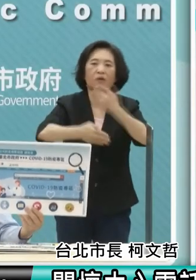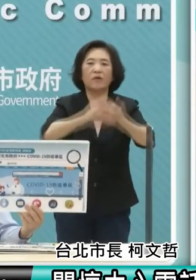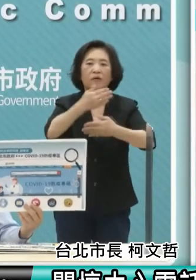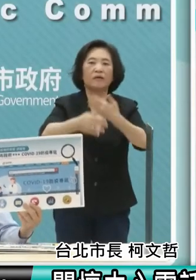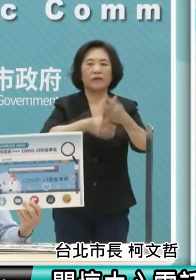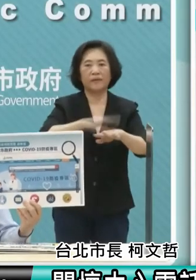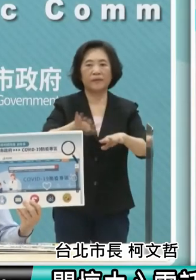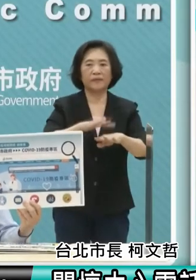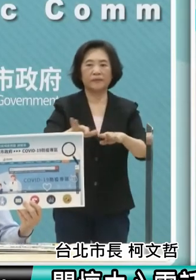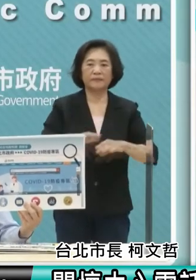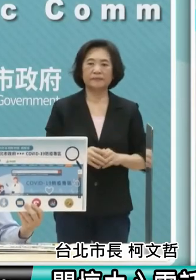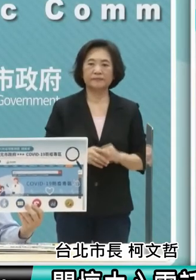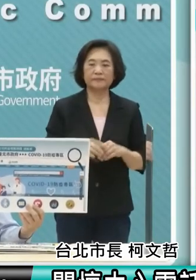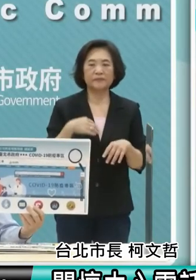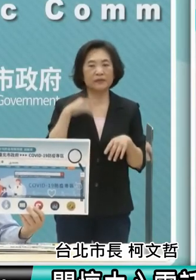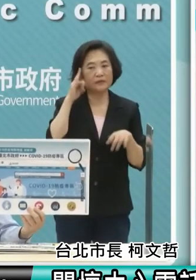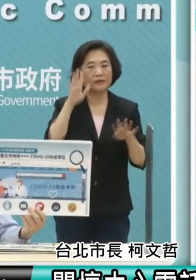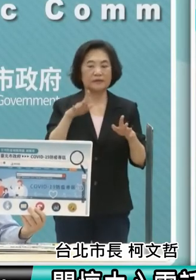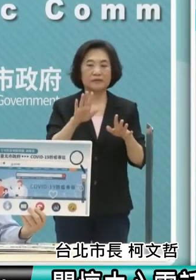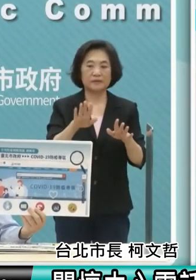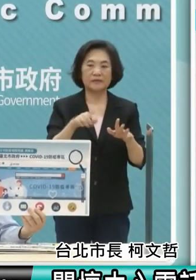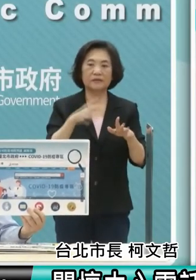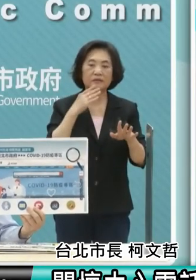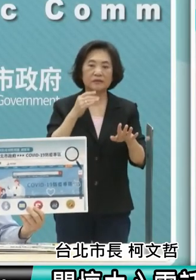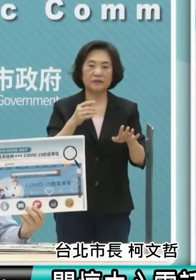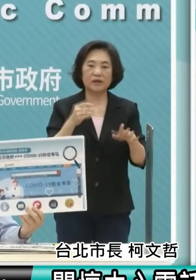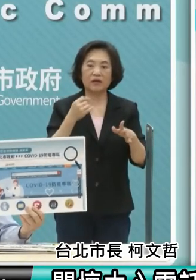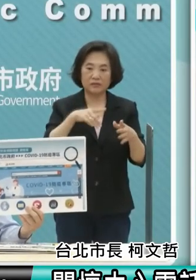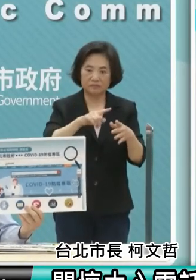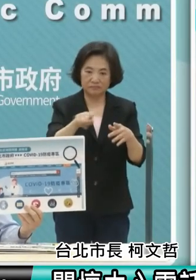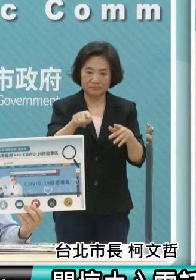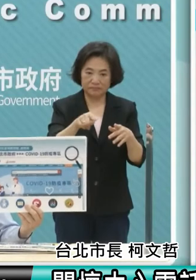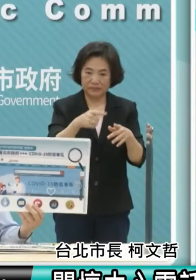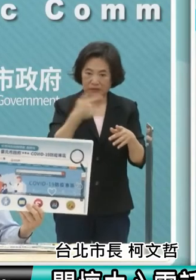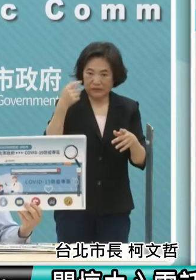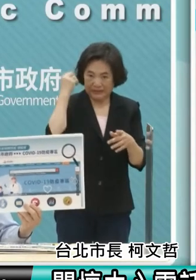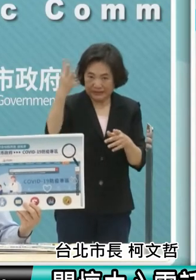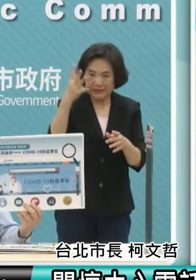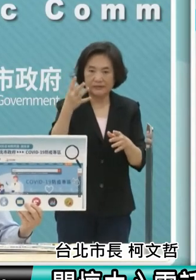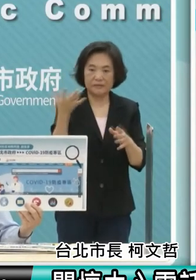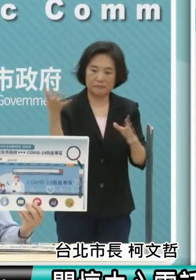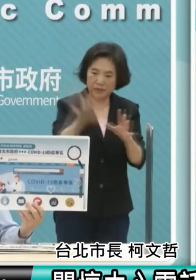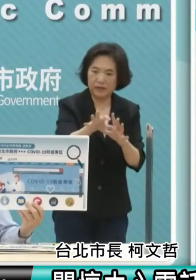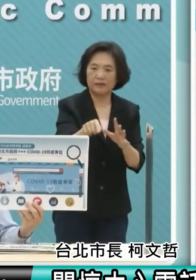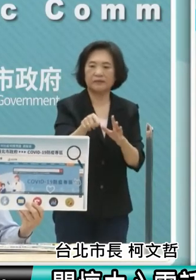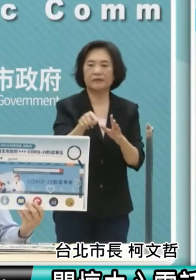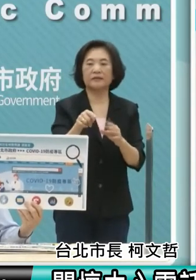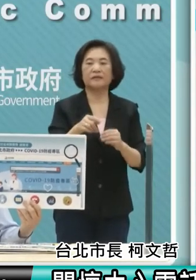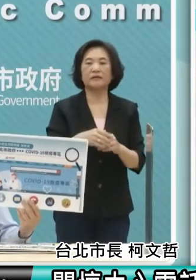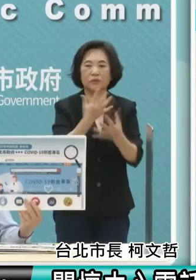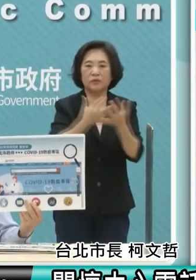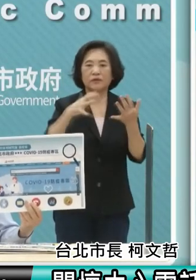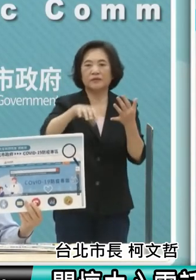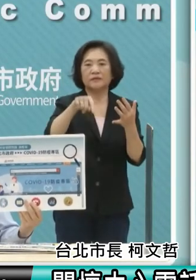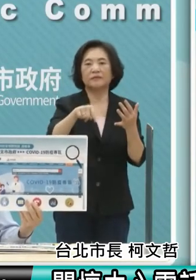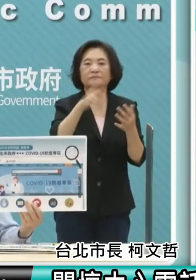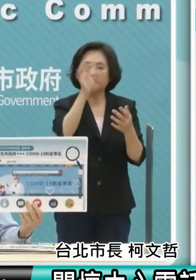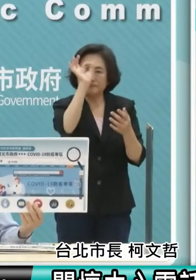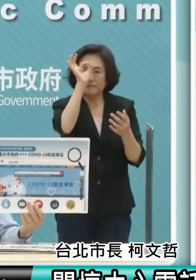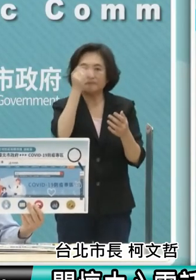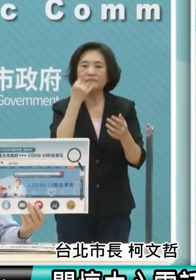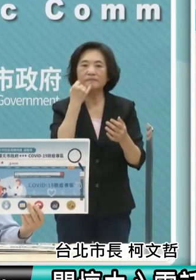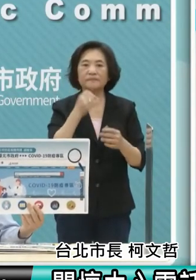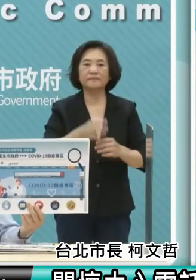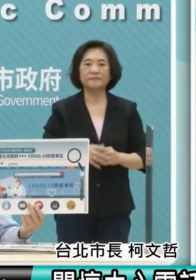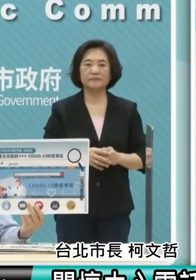化。那所以我们希望用一个叫 real time。最及时的资料，一个全部集中在一个网站。原则上，我们这个